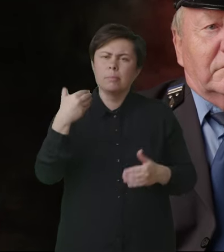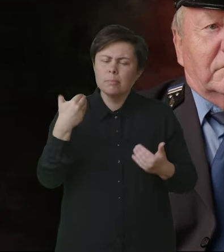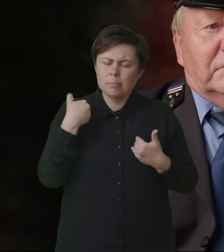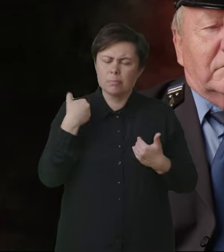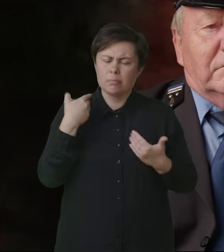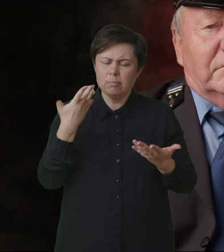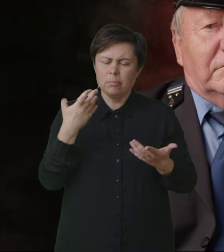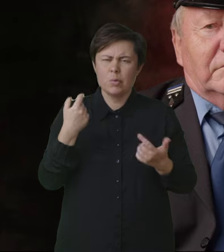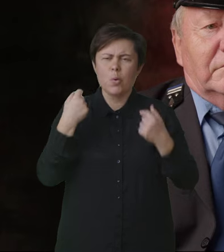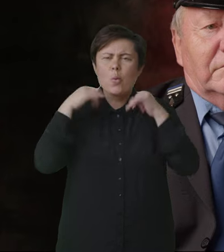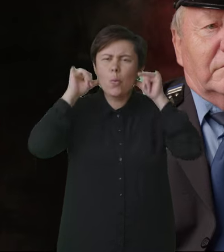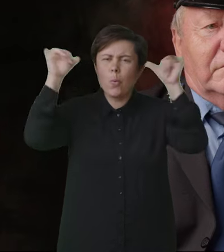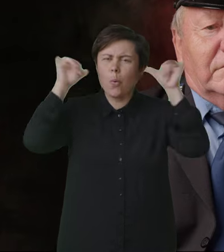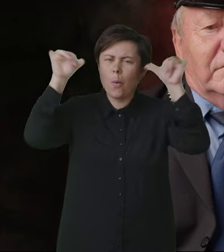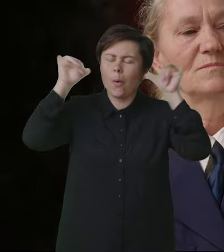no, głośne.